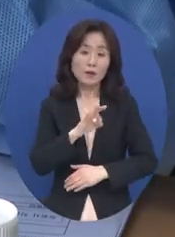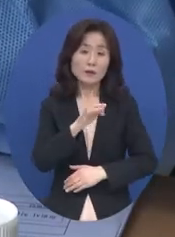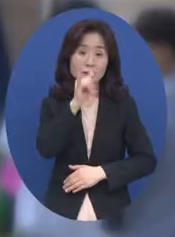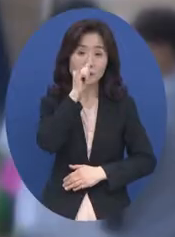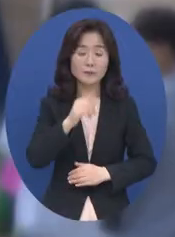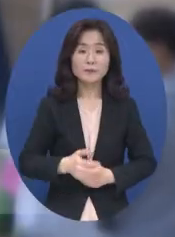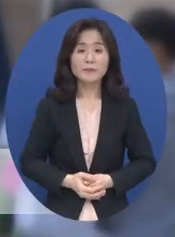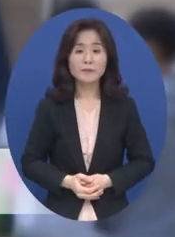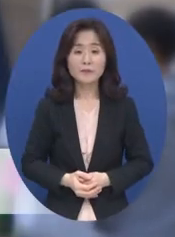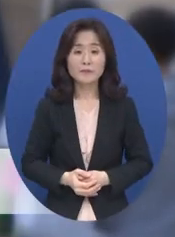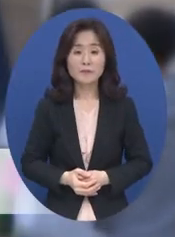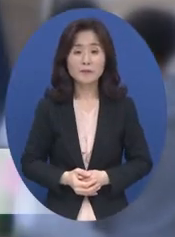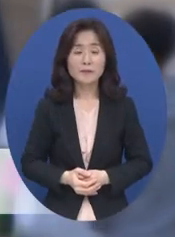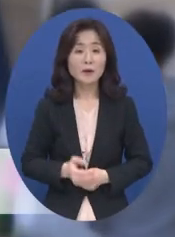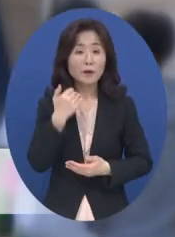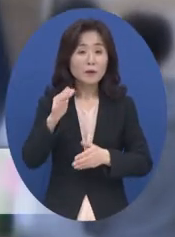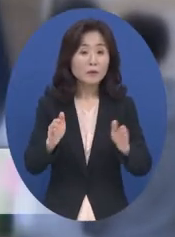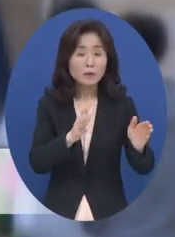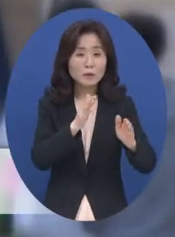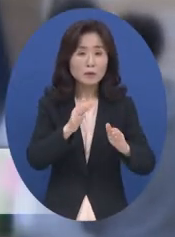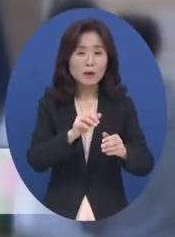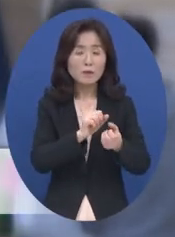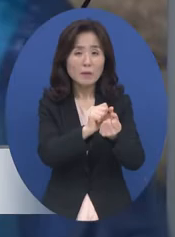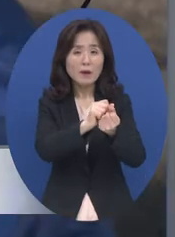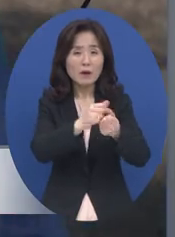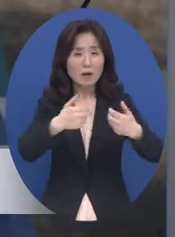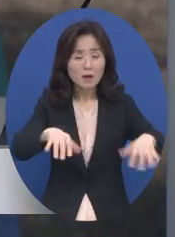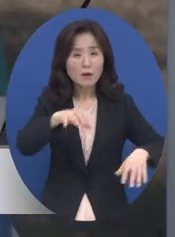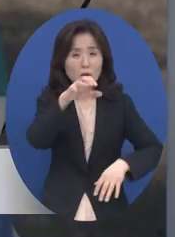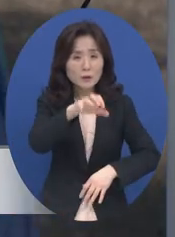있는 겁니다. 경기도는 감염 취약 시설을